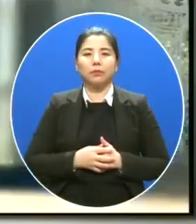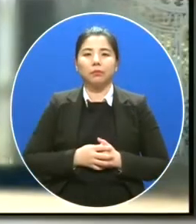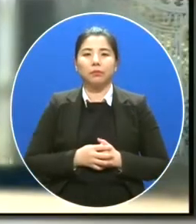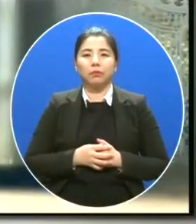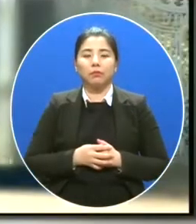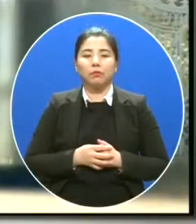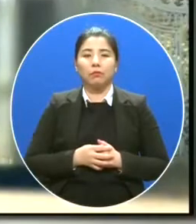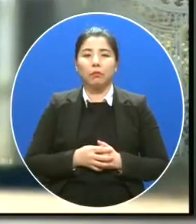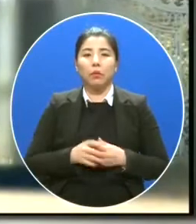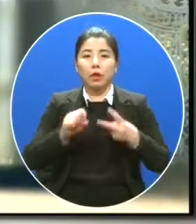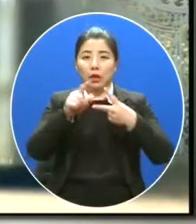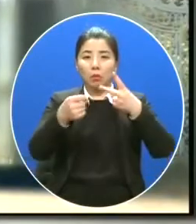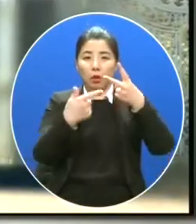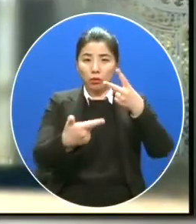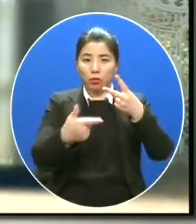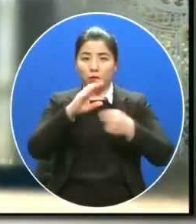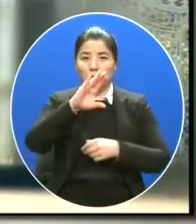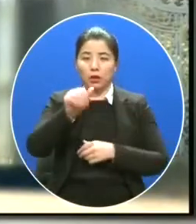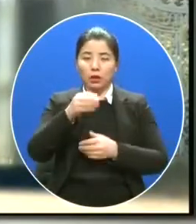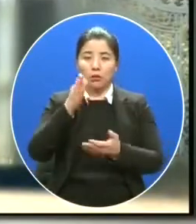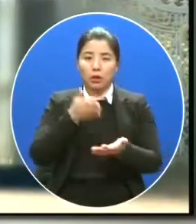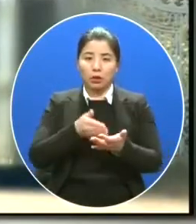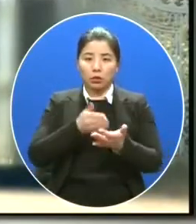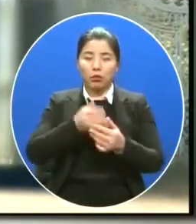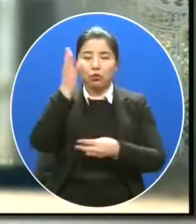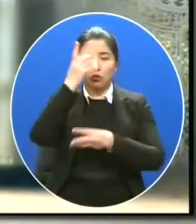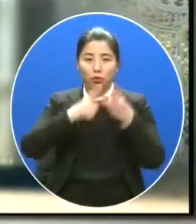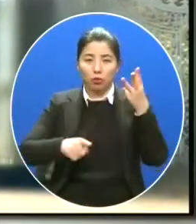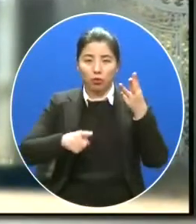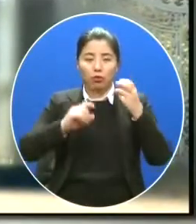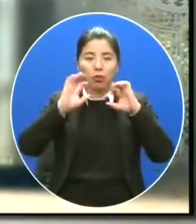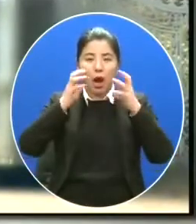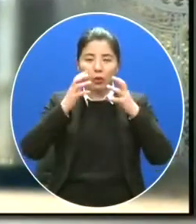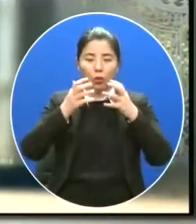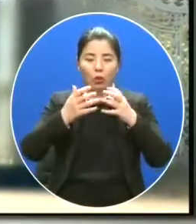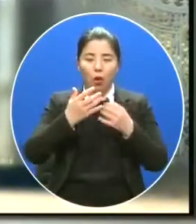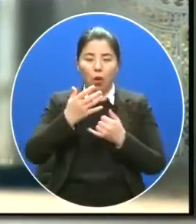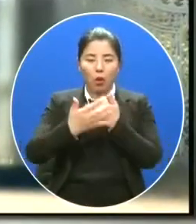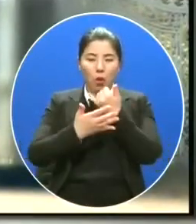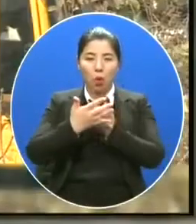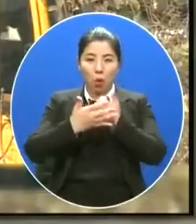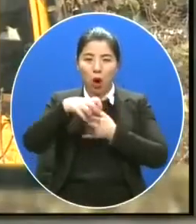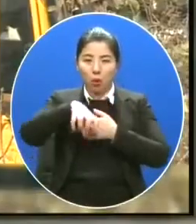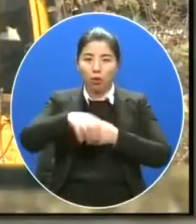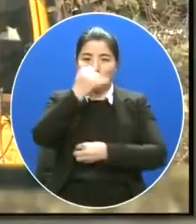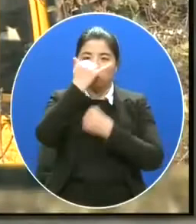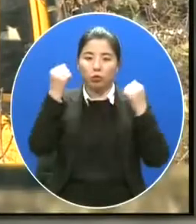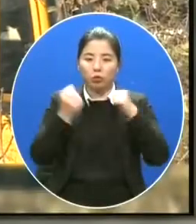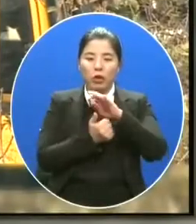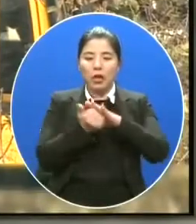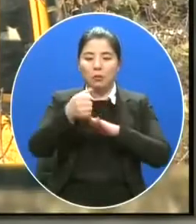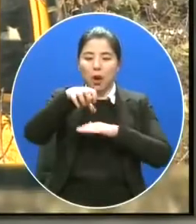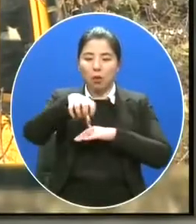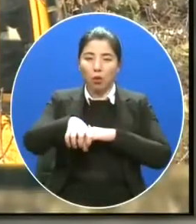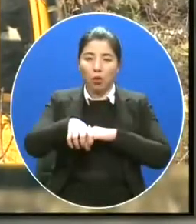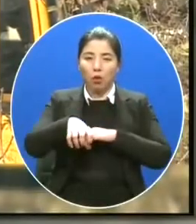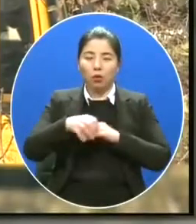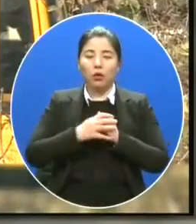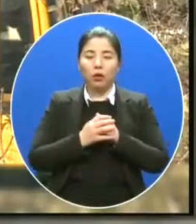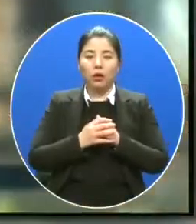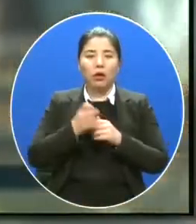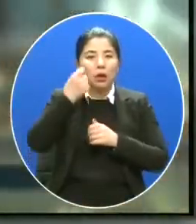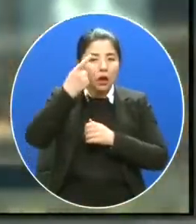지적입니다. 2월 6일 CJB 뉴스는 청주시가 아동 보육시설인 충북희망원에